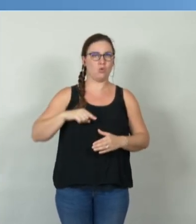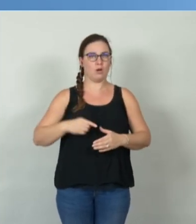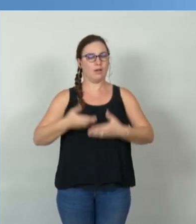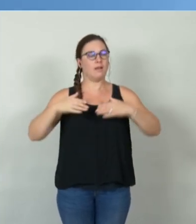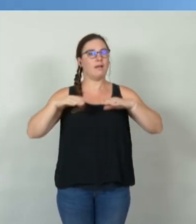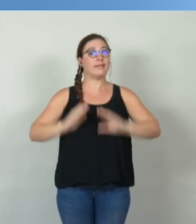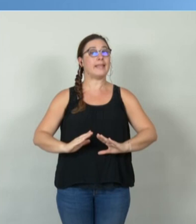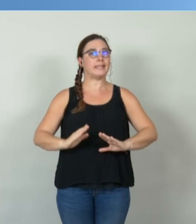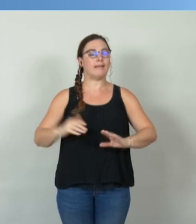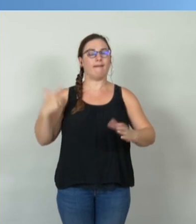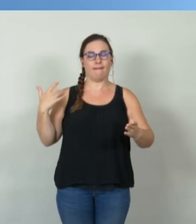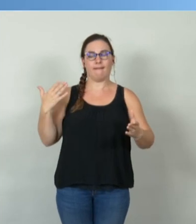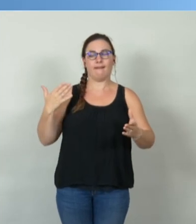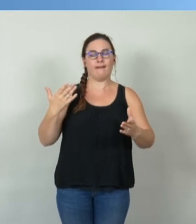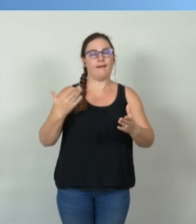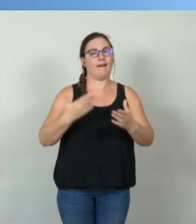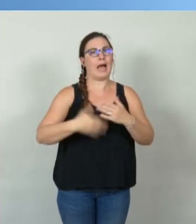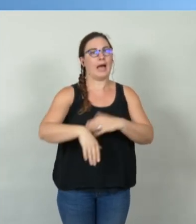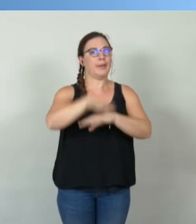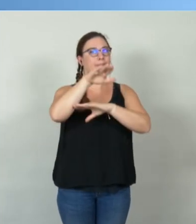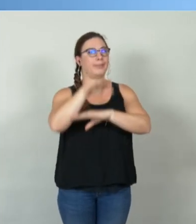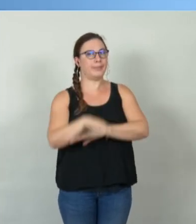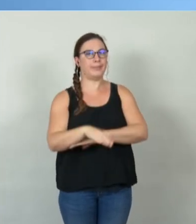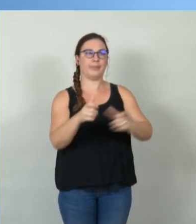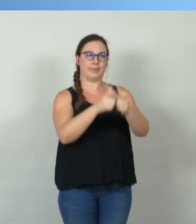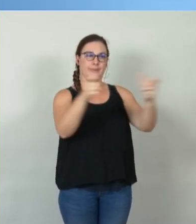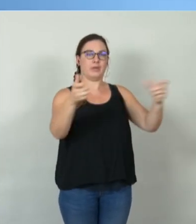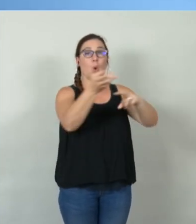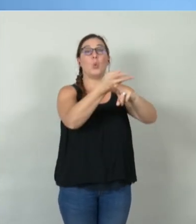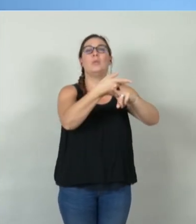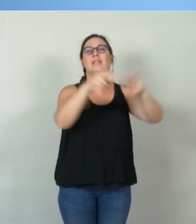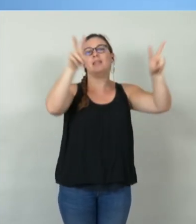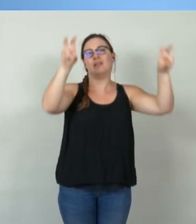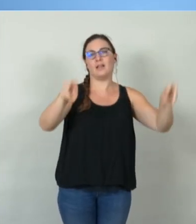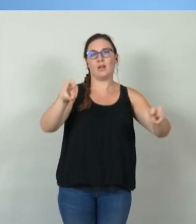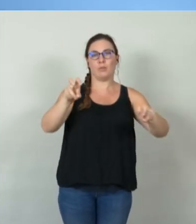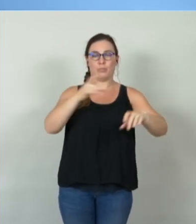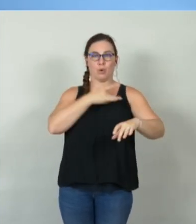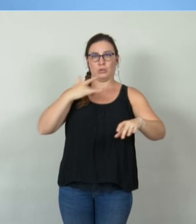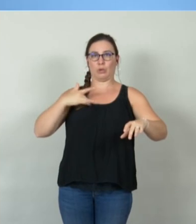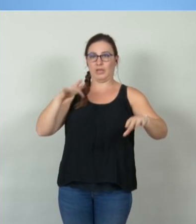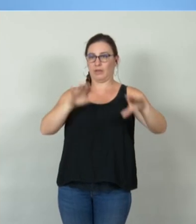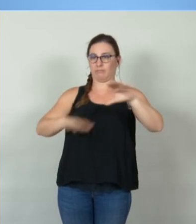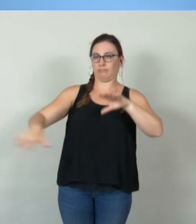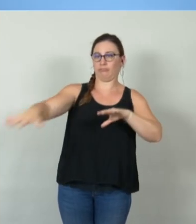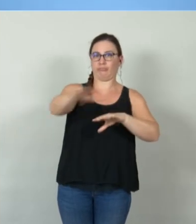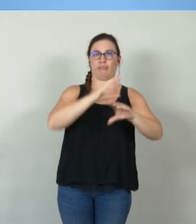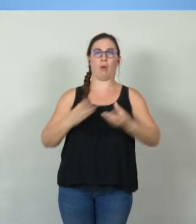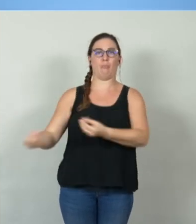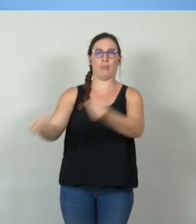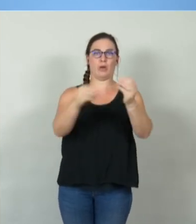le temps peut permettre de préserver un outil au service de la santé de l'ensemble des habitants et des habitants du territoire